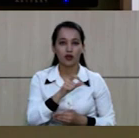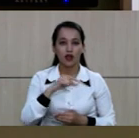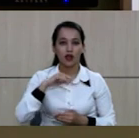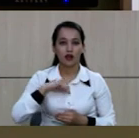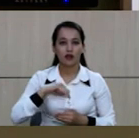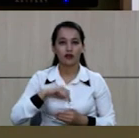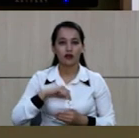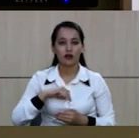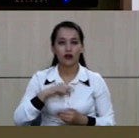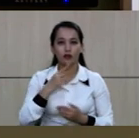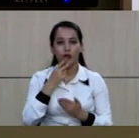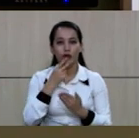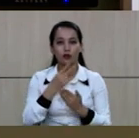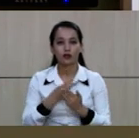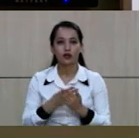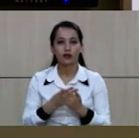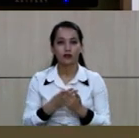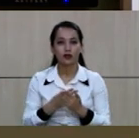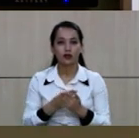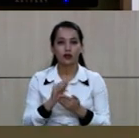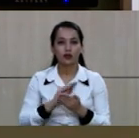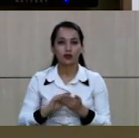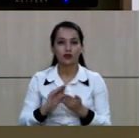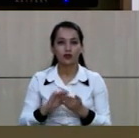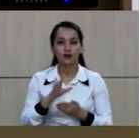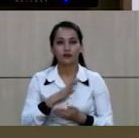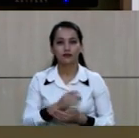muomala munosabatlarga e'tibor qaratiladi.